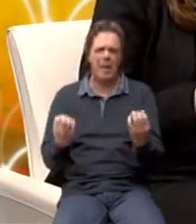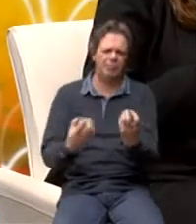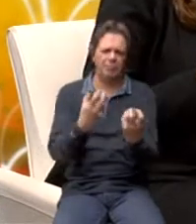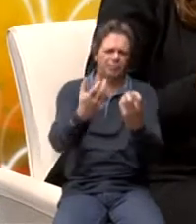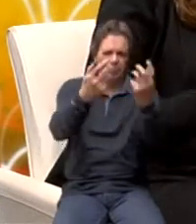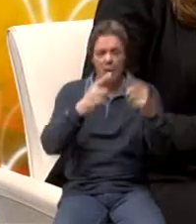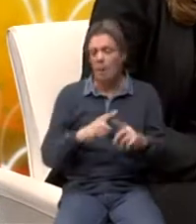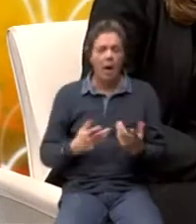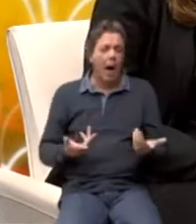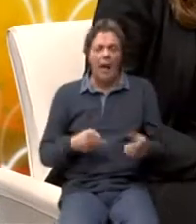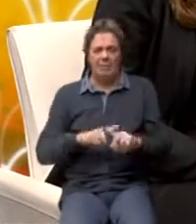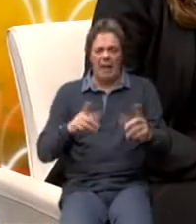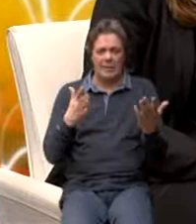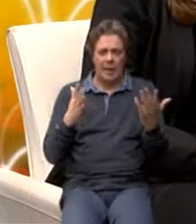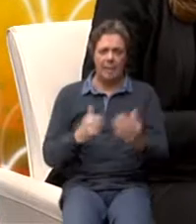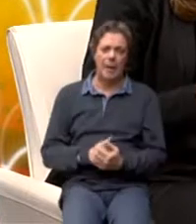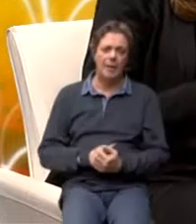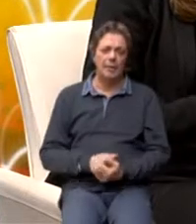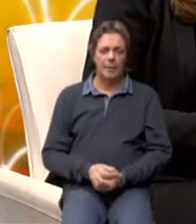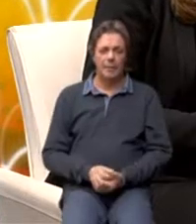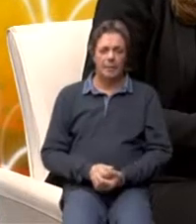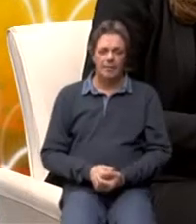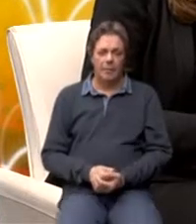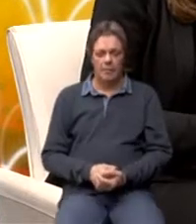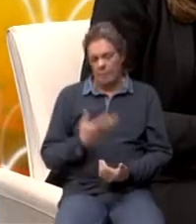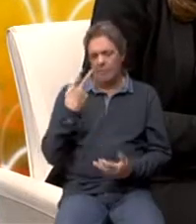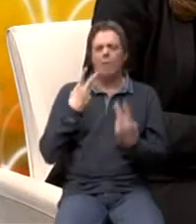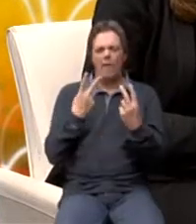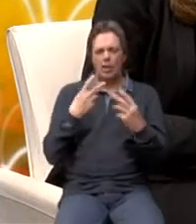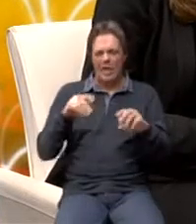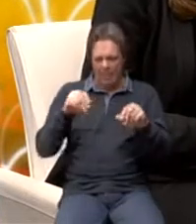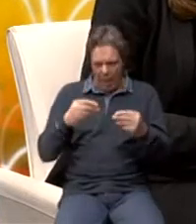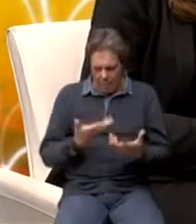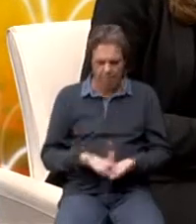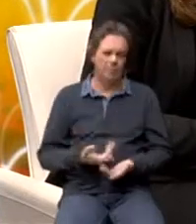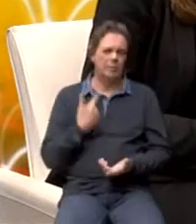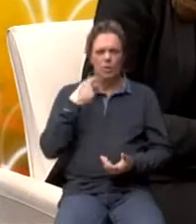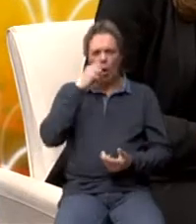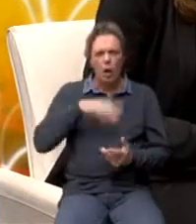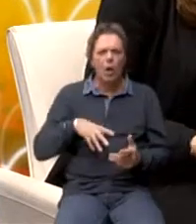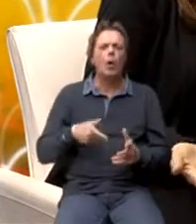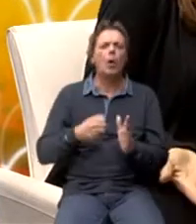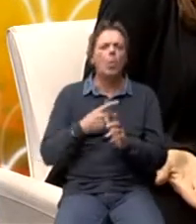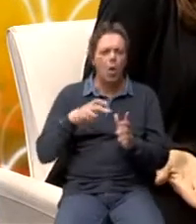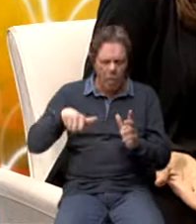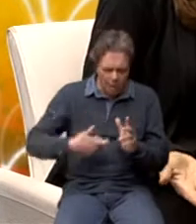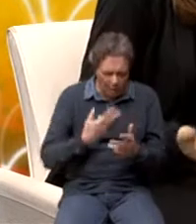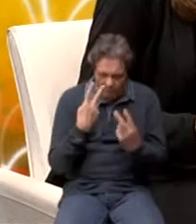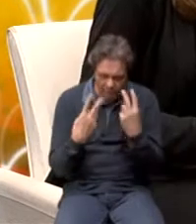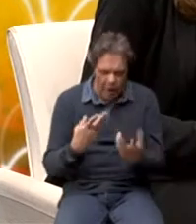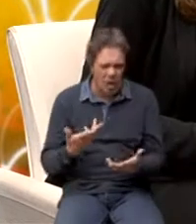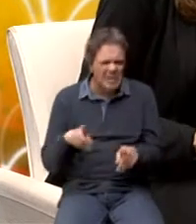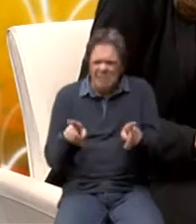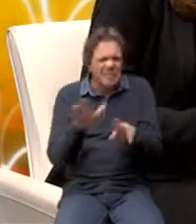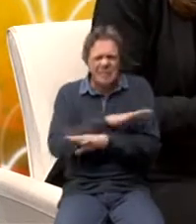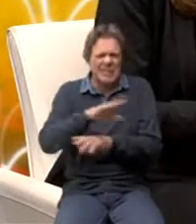to me zanima. Uvjet na neki način, ali i tlo je bitno. Znači, isto gnojidba, isto tretiranje, sve se isto provodi,